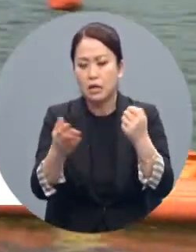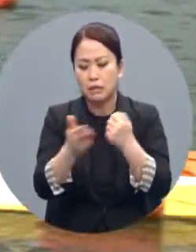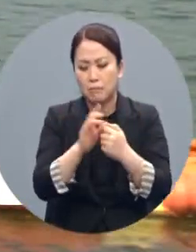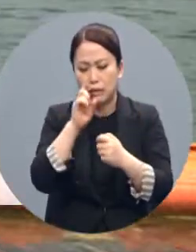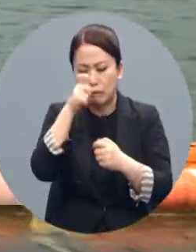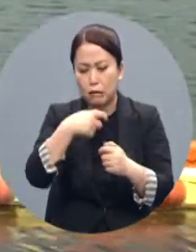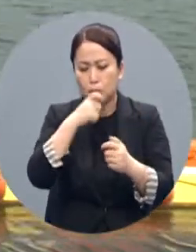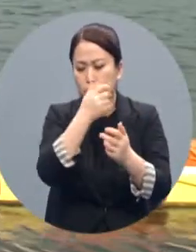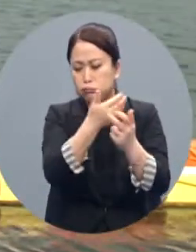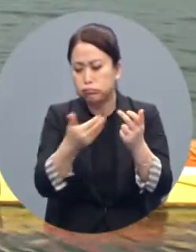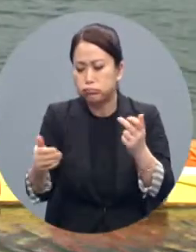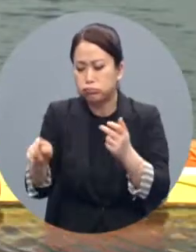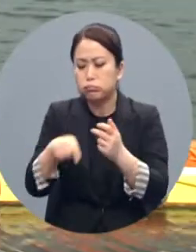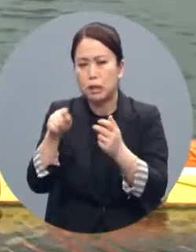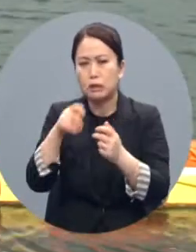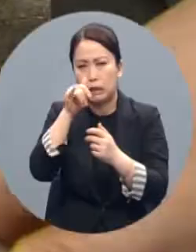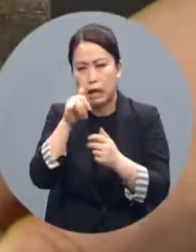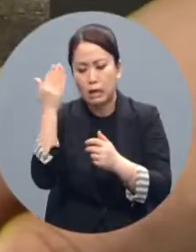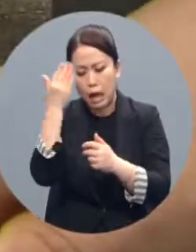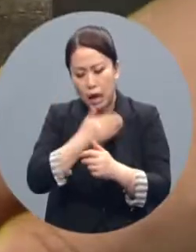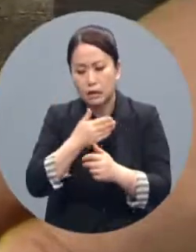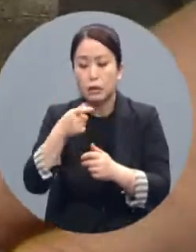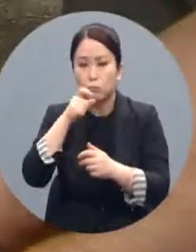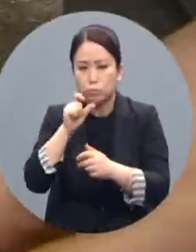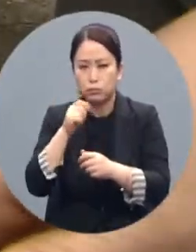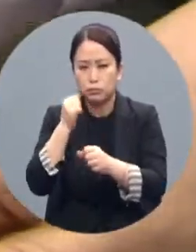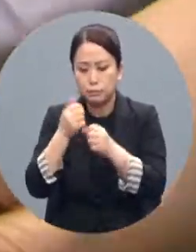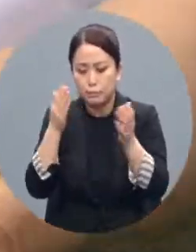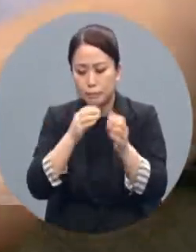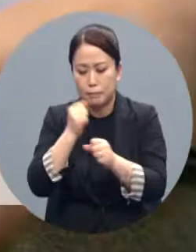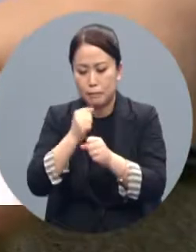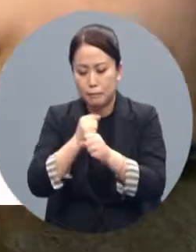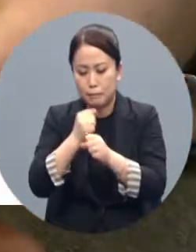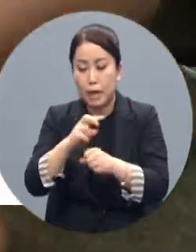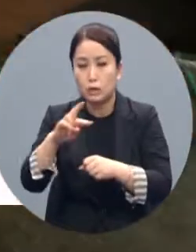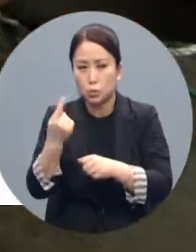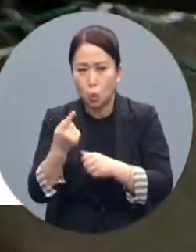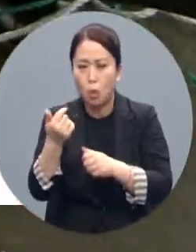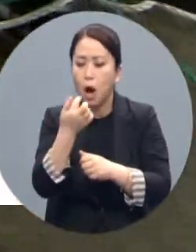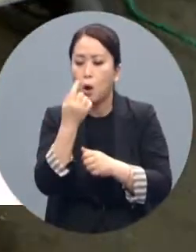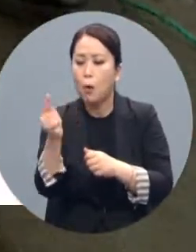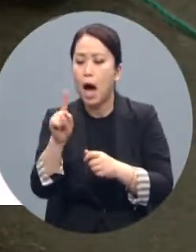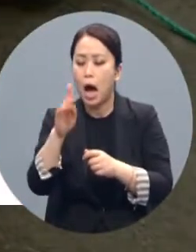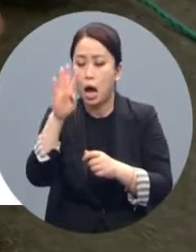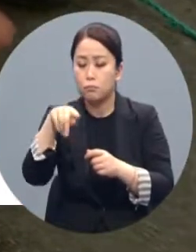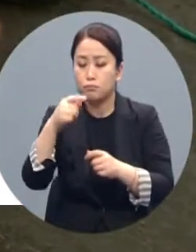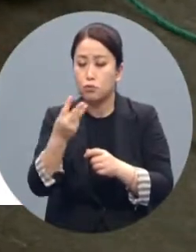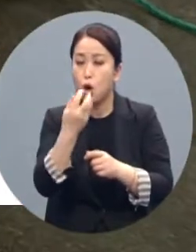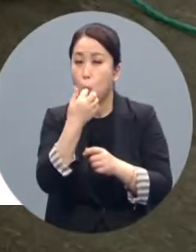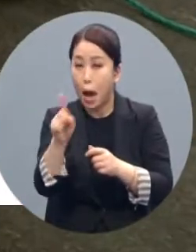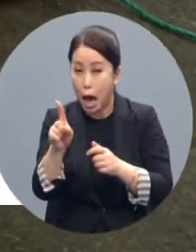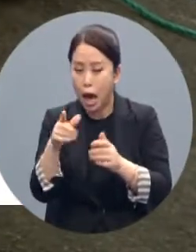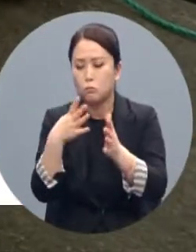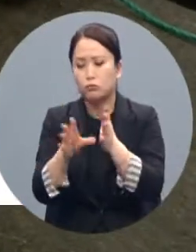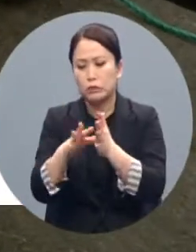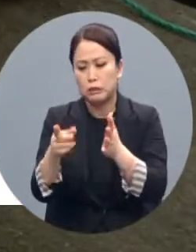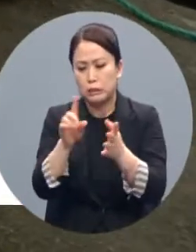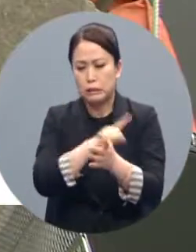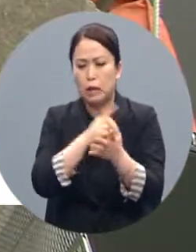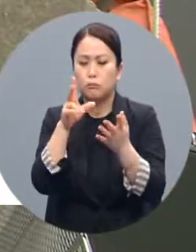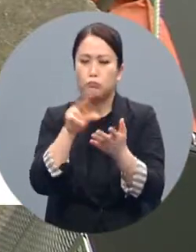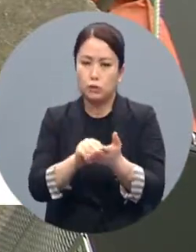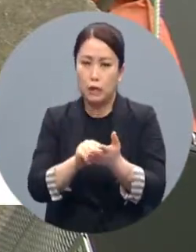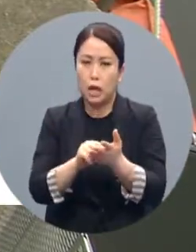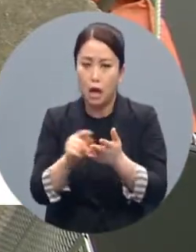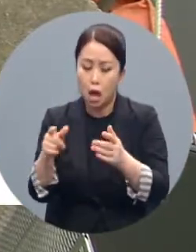흘러듭니다. 정수 과정을 거쳐도 유해성이 우려되는 과부라 화합물이 가장 큰 문제입니다. 낙동강의